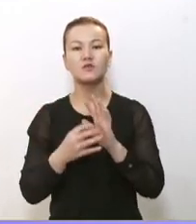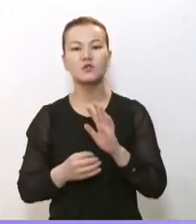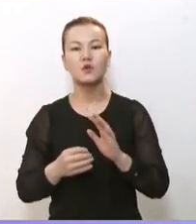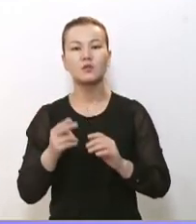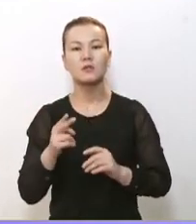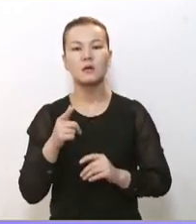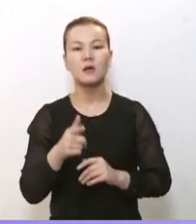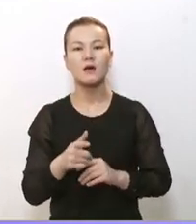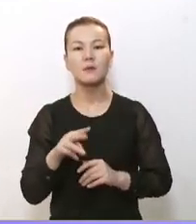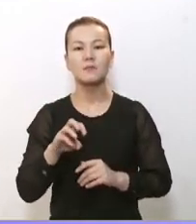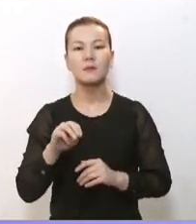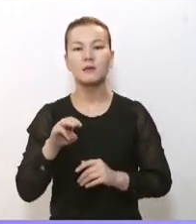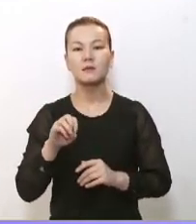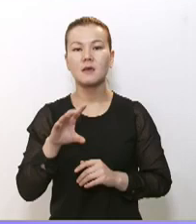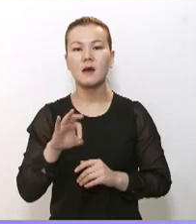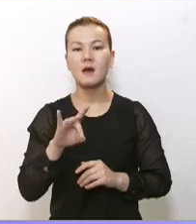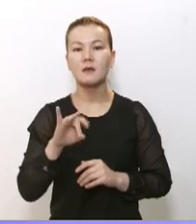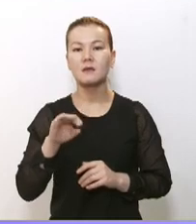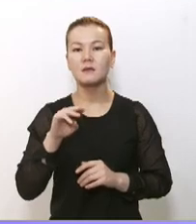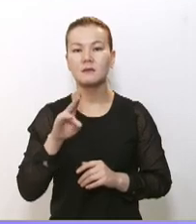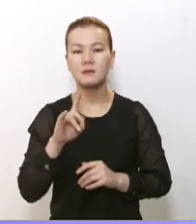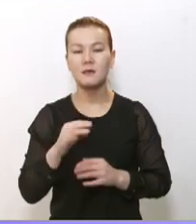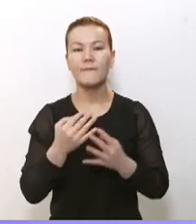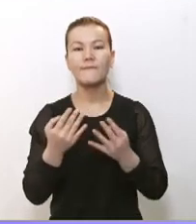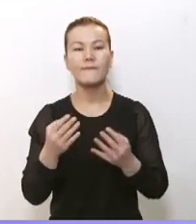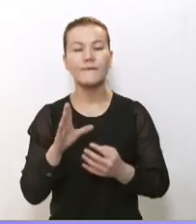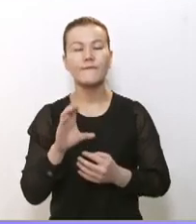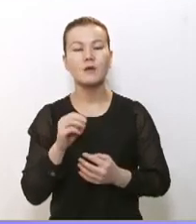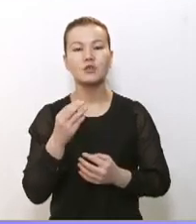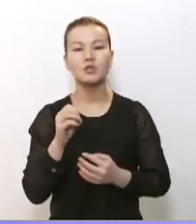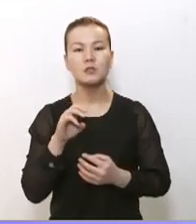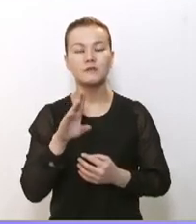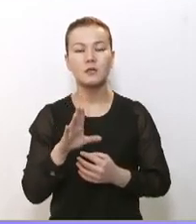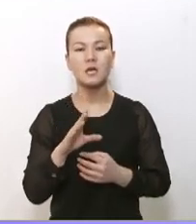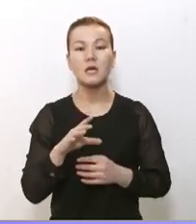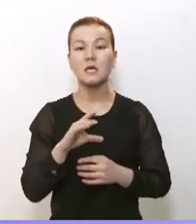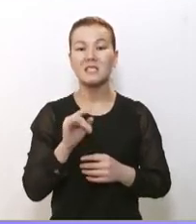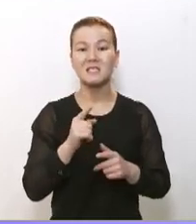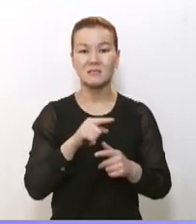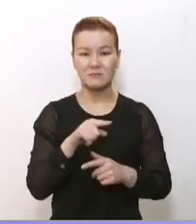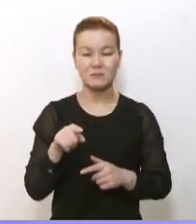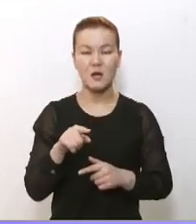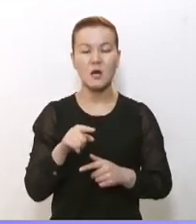9900 килограмм метеоритных веществ. Из них